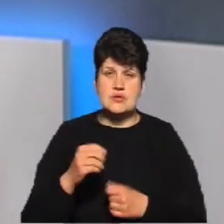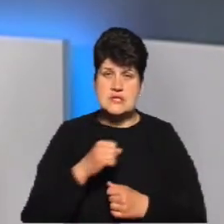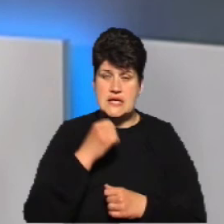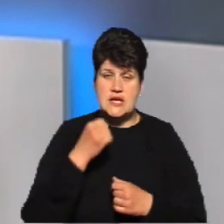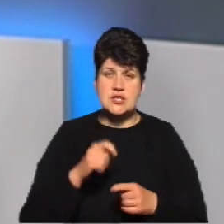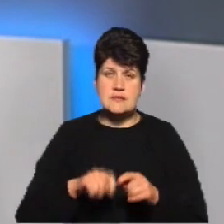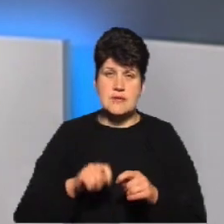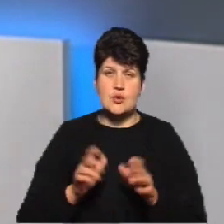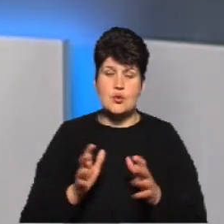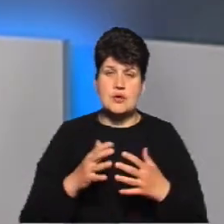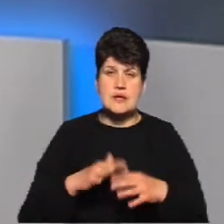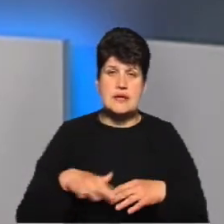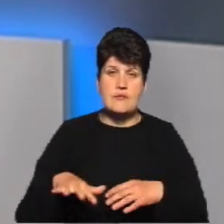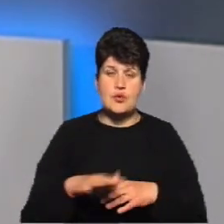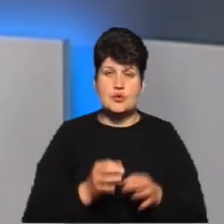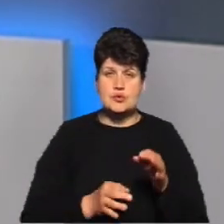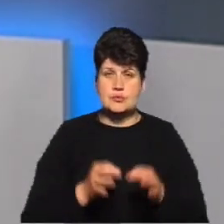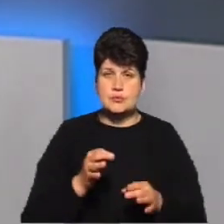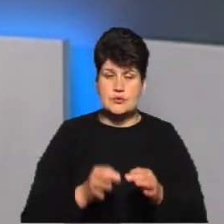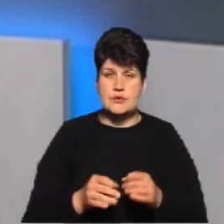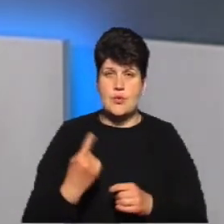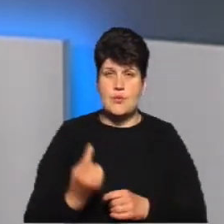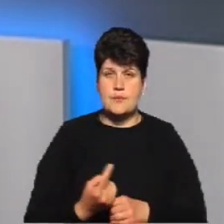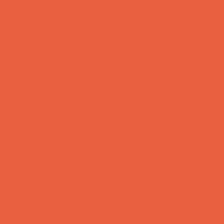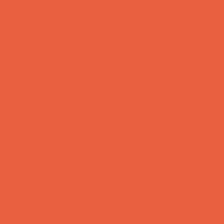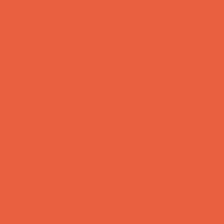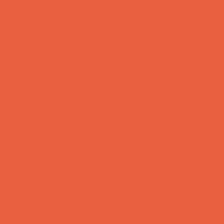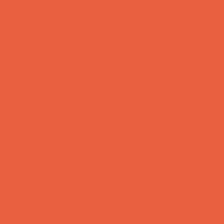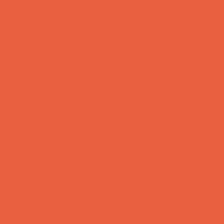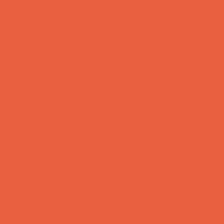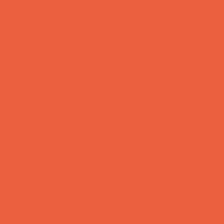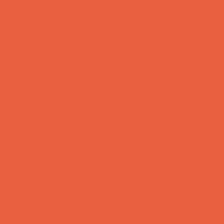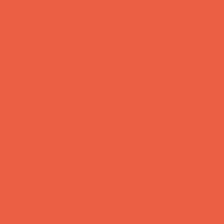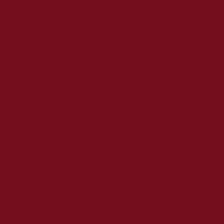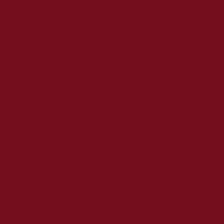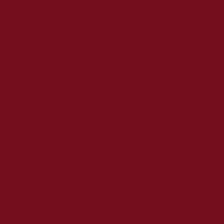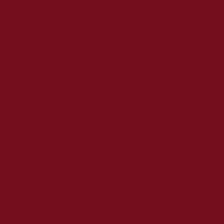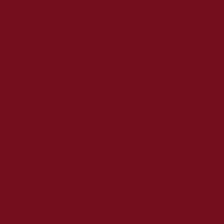навколишнього середовища в області. Я вам дякую за те, що долучилися до розмови.